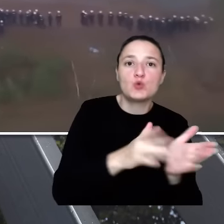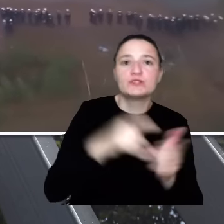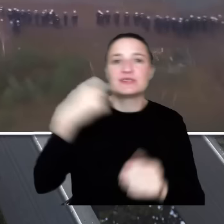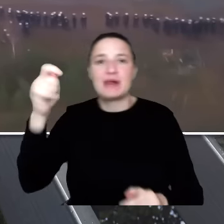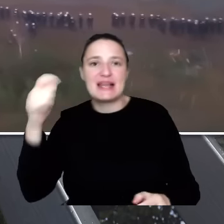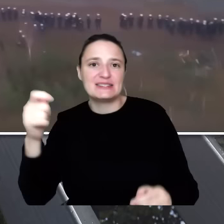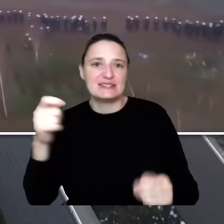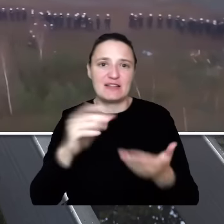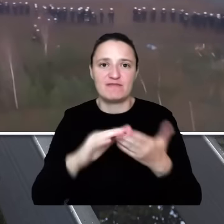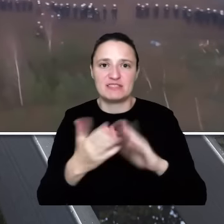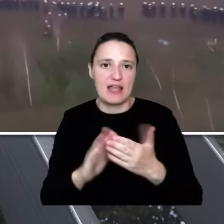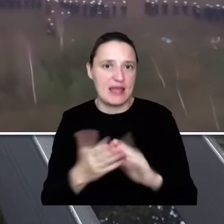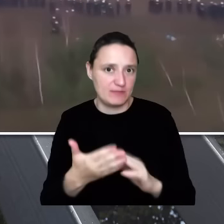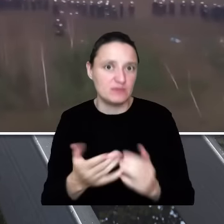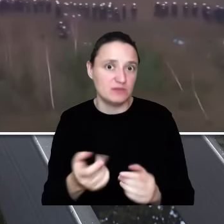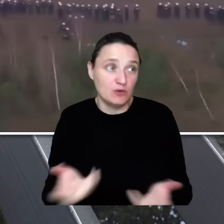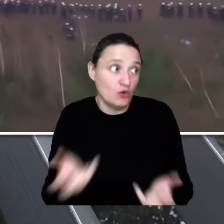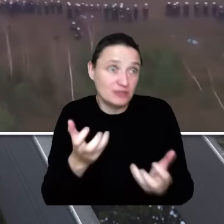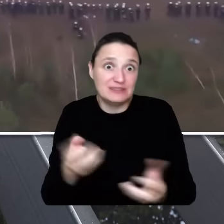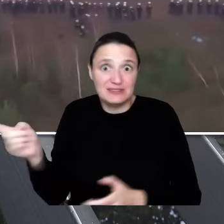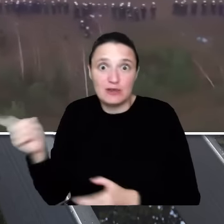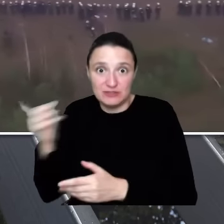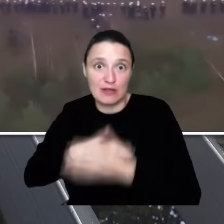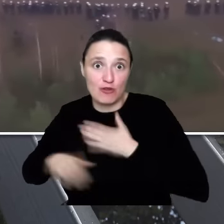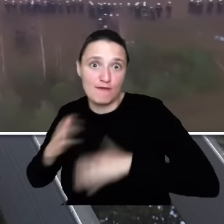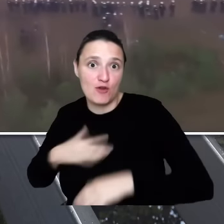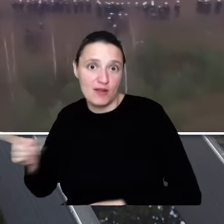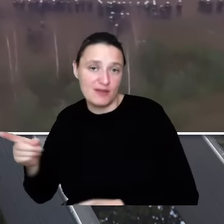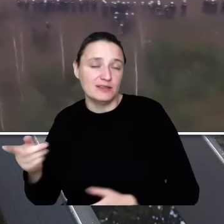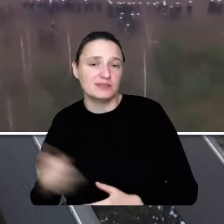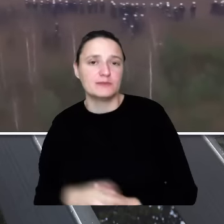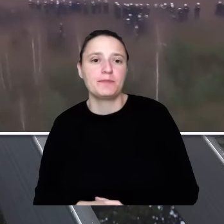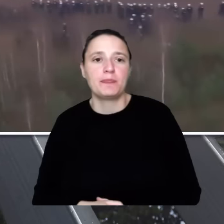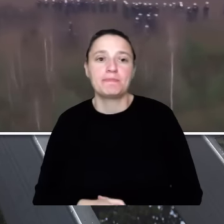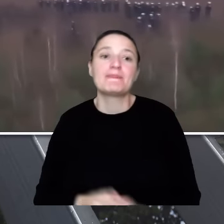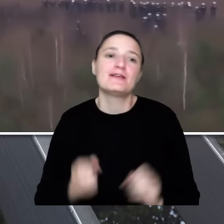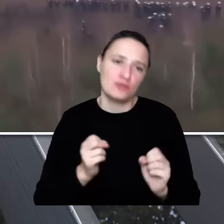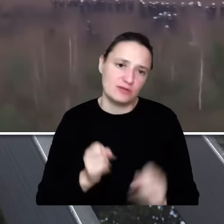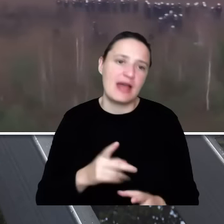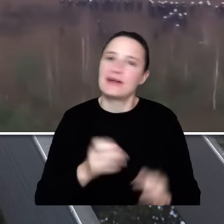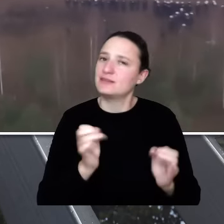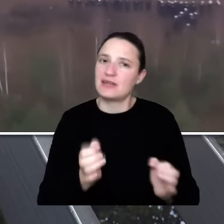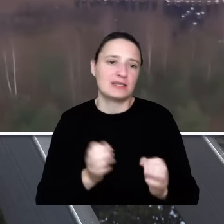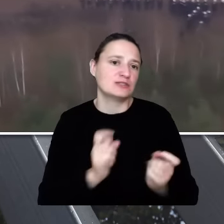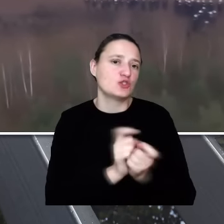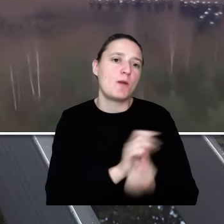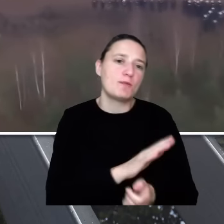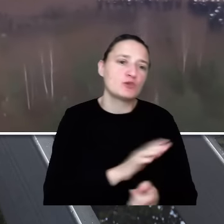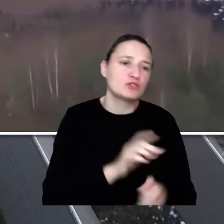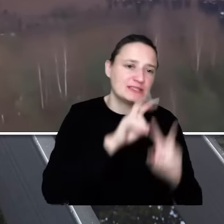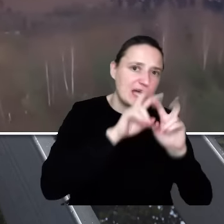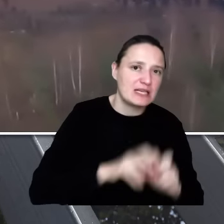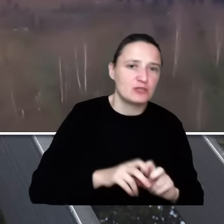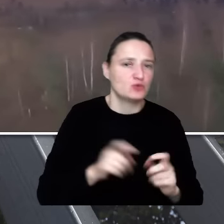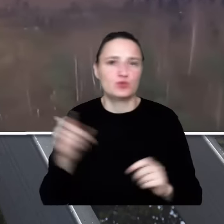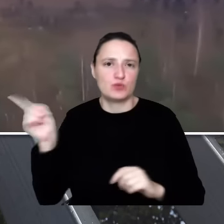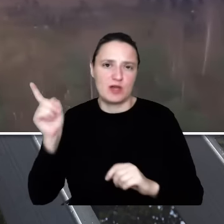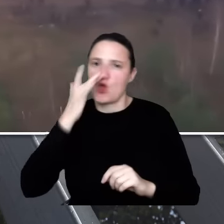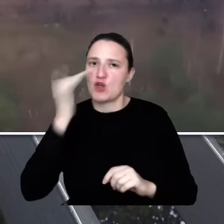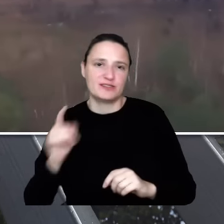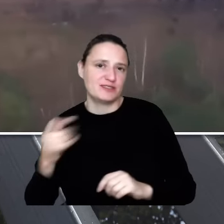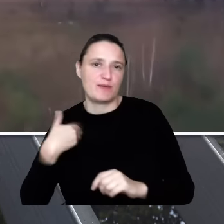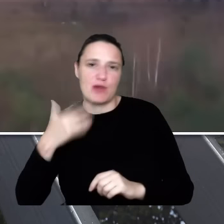każde słowo każdego z naszych polityków, i to zarówno rządzących, jak i opozycji, jest teraz bardzo dokładnie tak, ocenione. Tak, i wymyśla się nowe moduły. Co